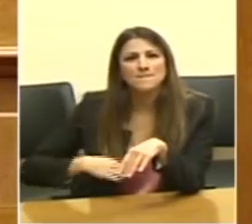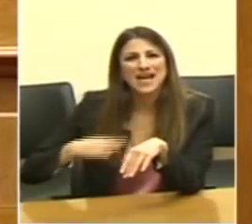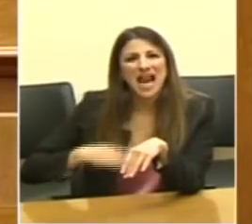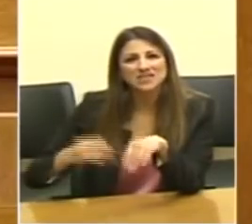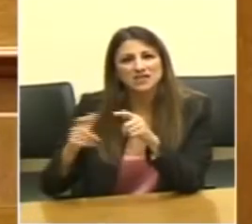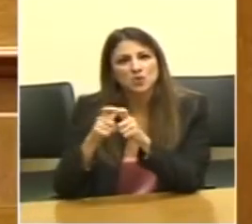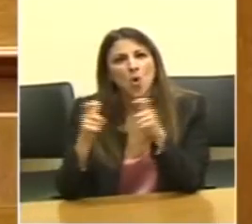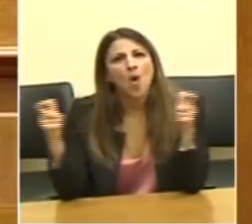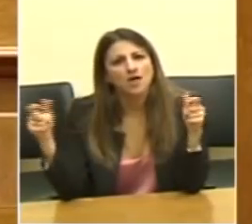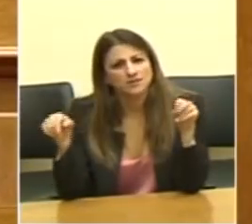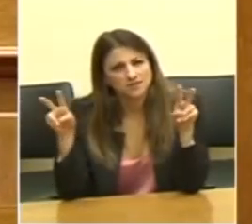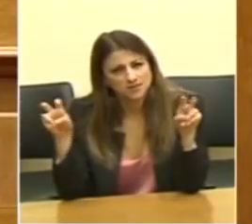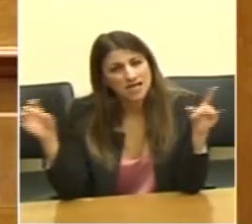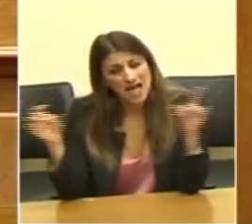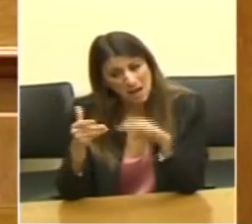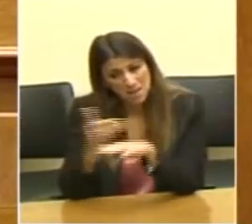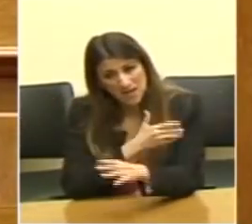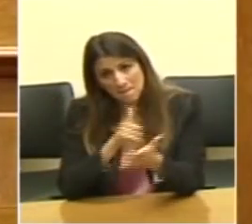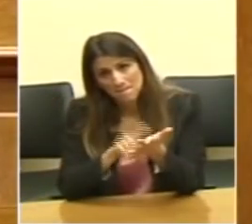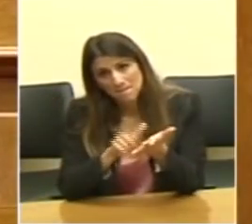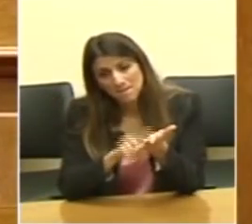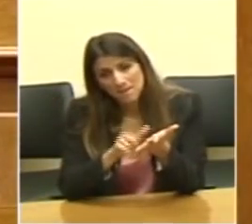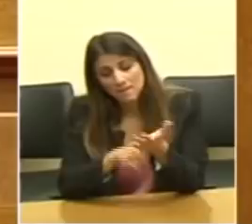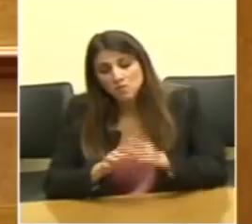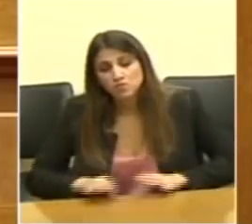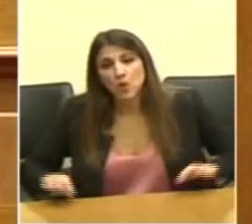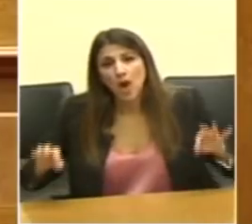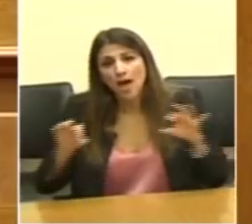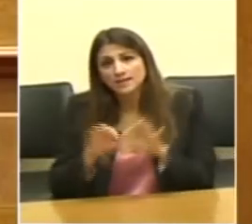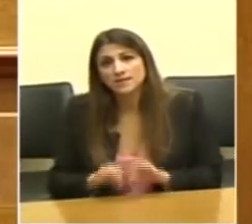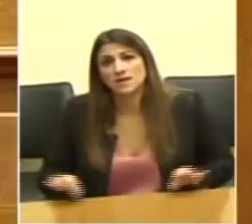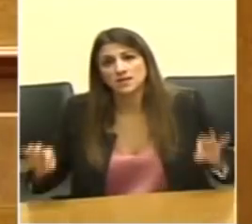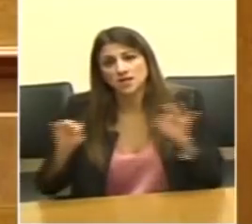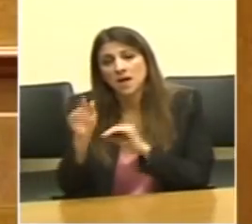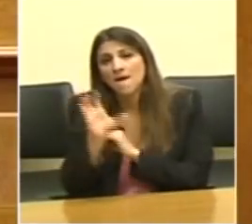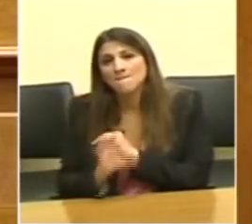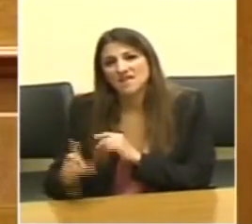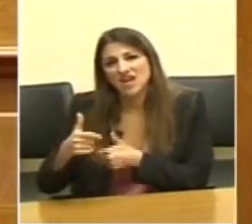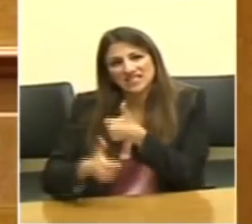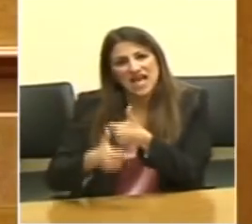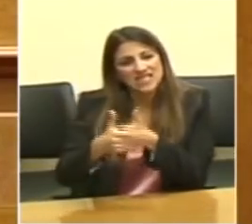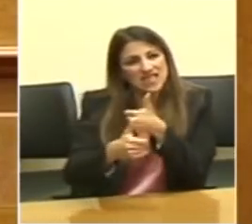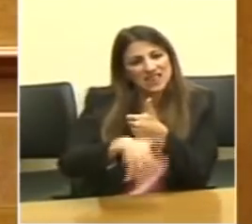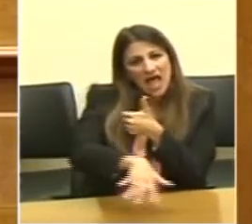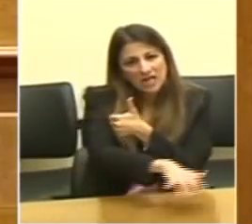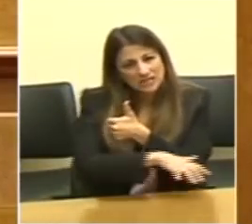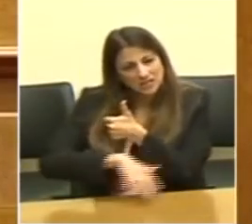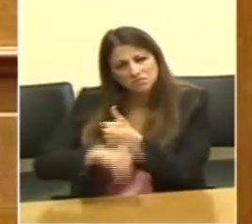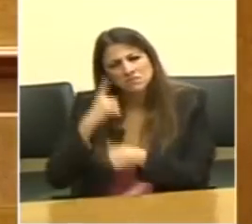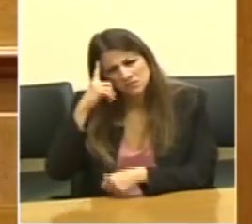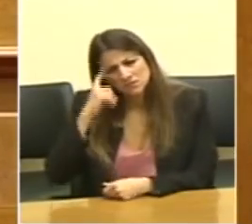σχολές, θα χρειαστεί κάποιος να περάσει από τη δοκιμασία των περιφερειακών εξετάσεων, που είναι